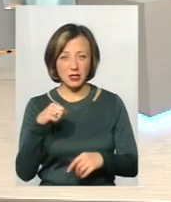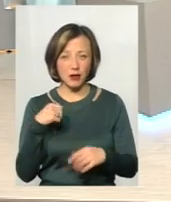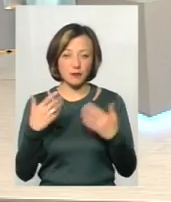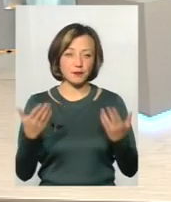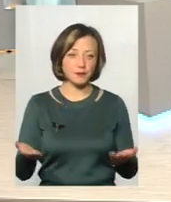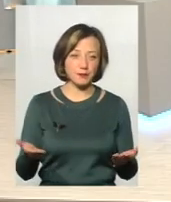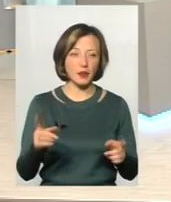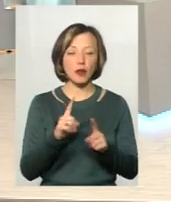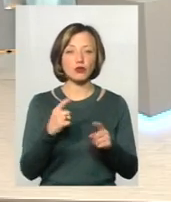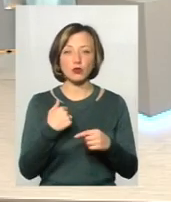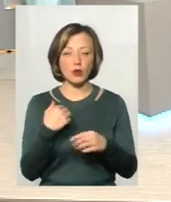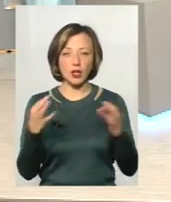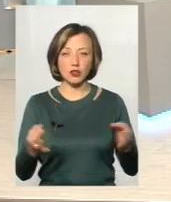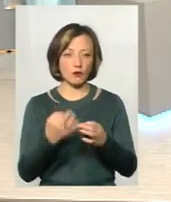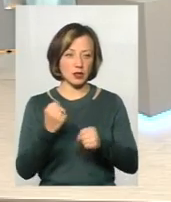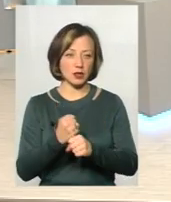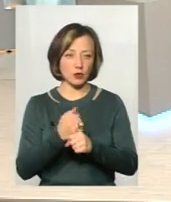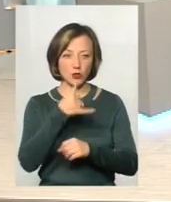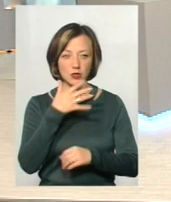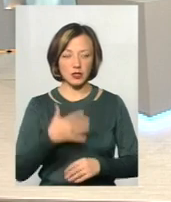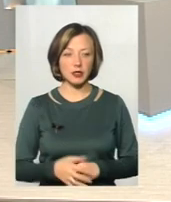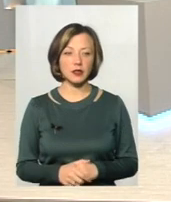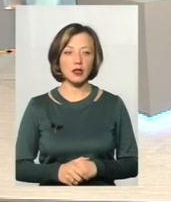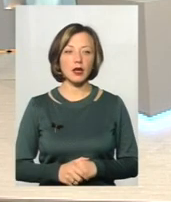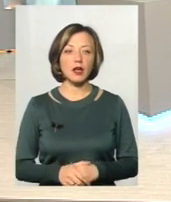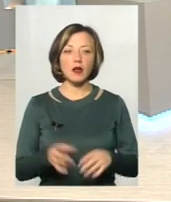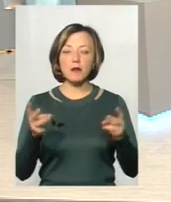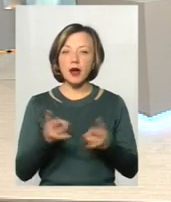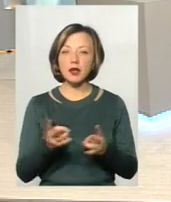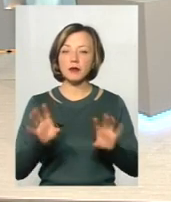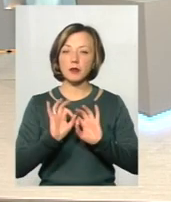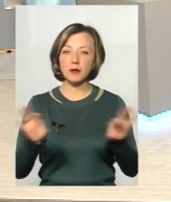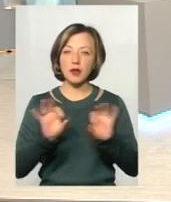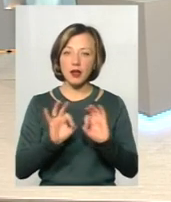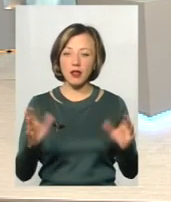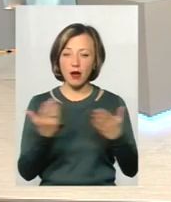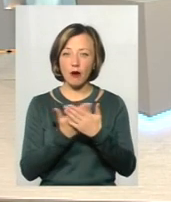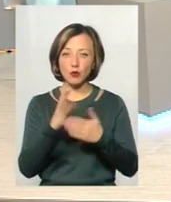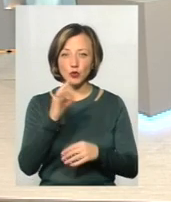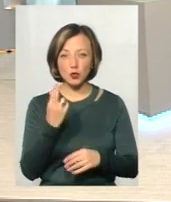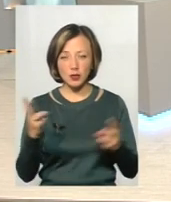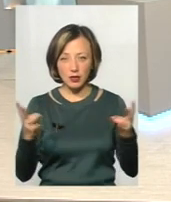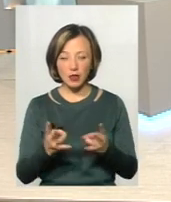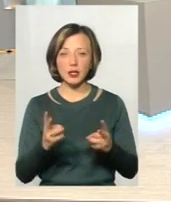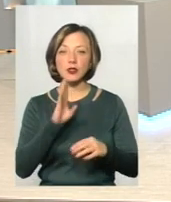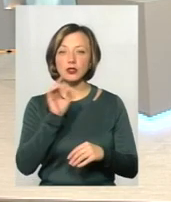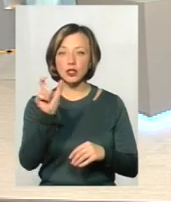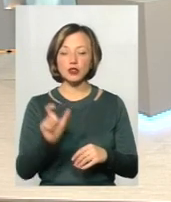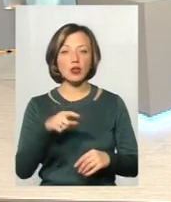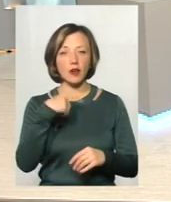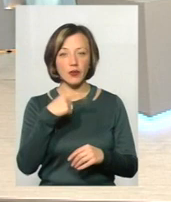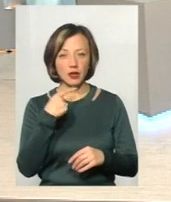руками, а что, я не могу ничего сделать, и поэтому нужно какие-то ролики социальные, и вот то, что сейчас тоже женщина говорила о том,